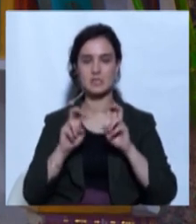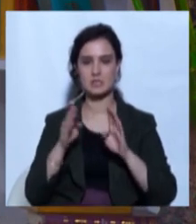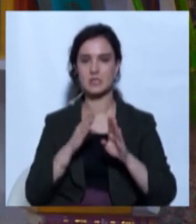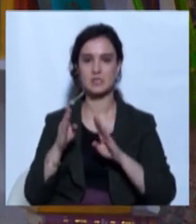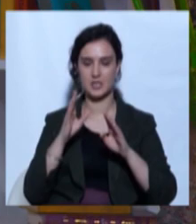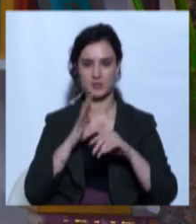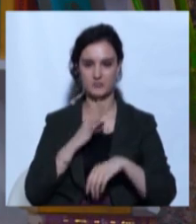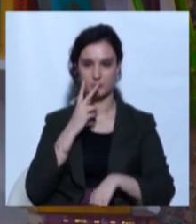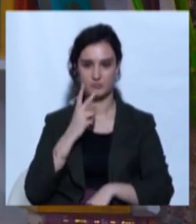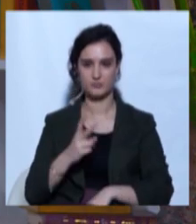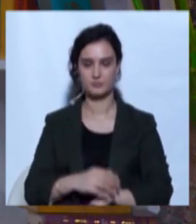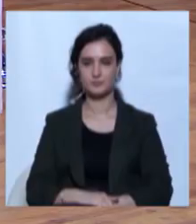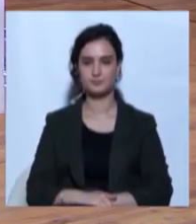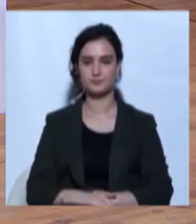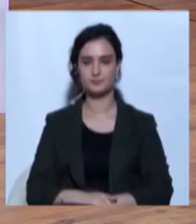დასახა.